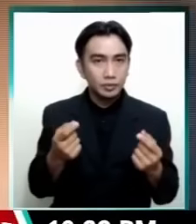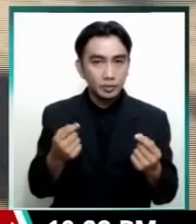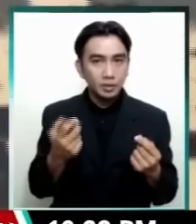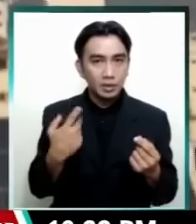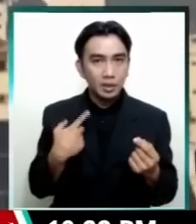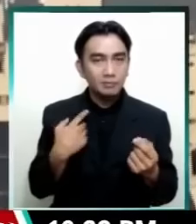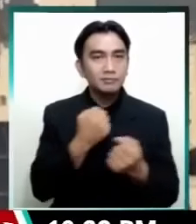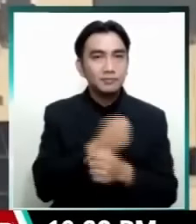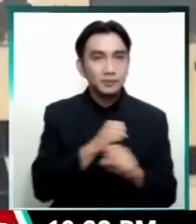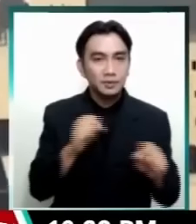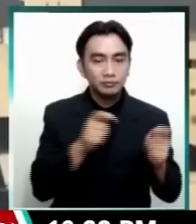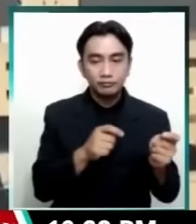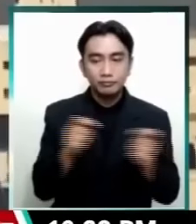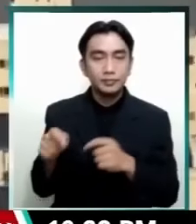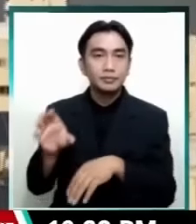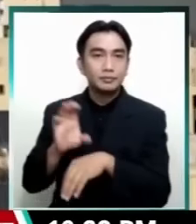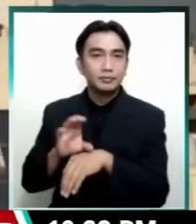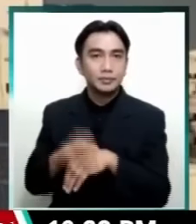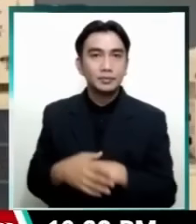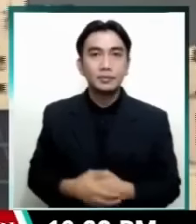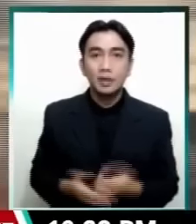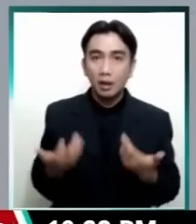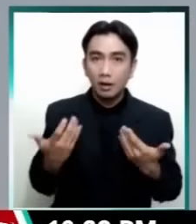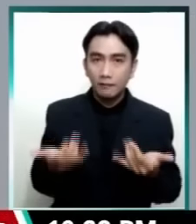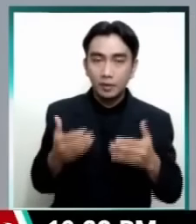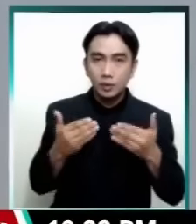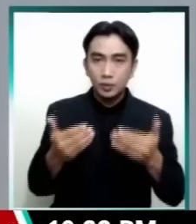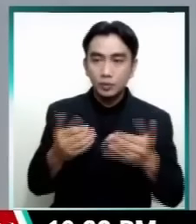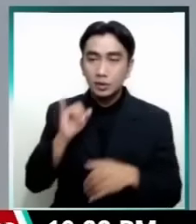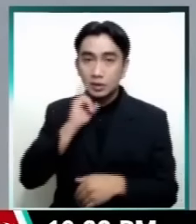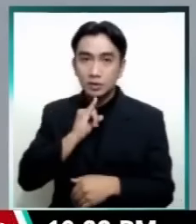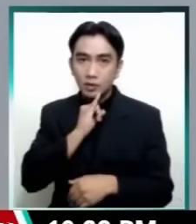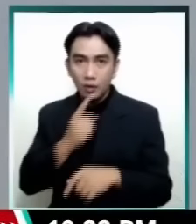church. Habang patuloy ang airstrikes ng Israel,